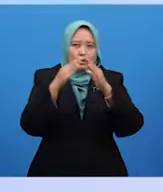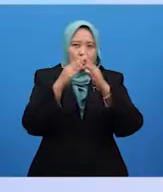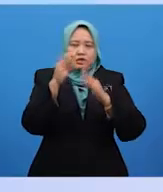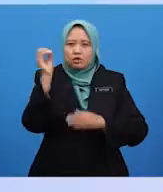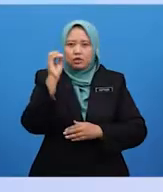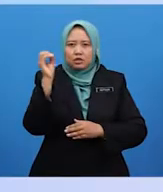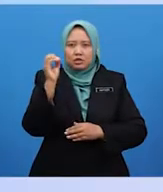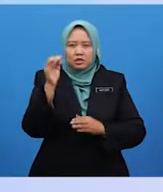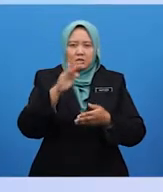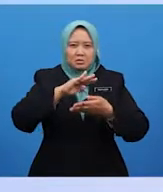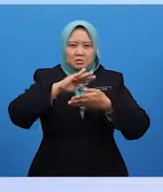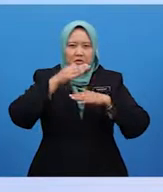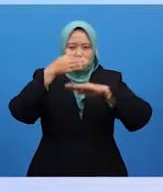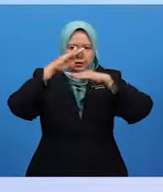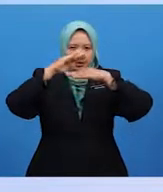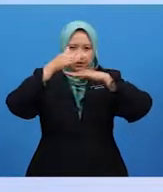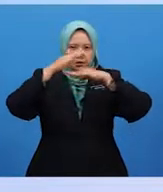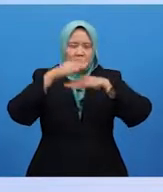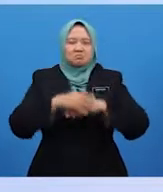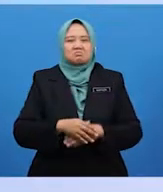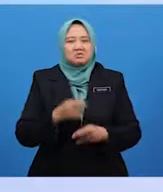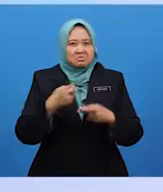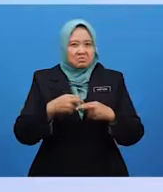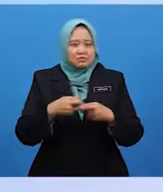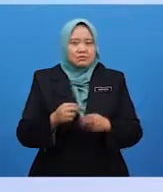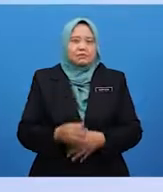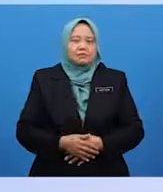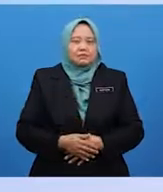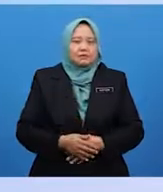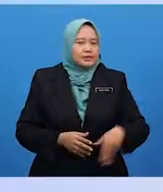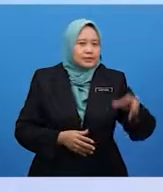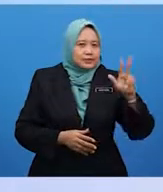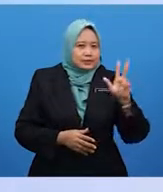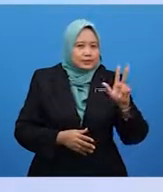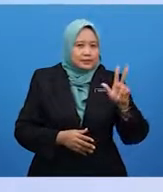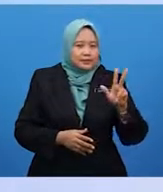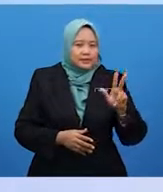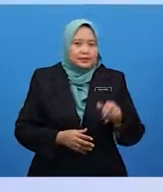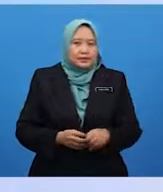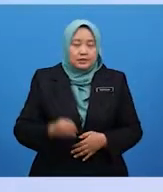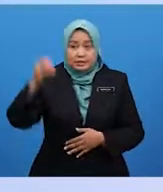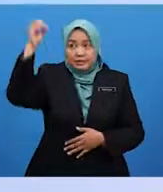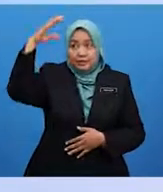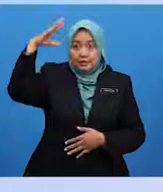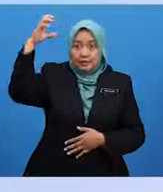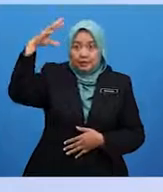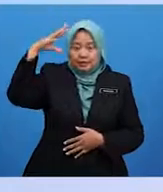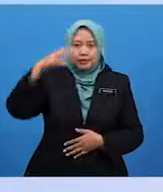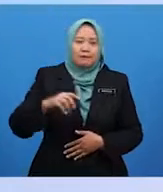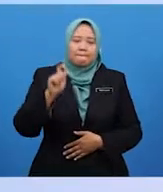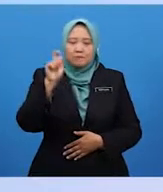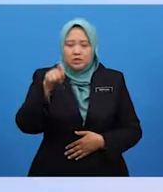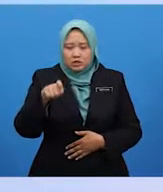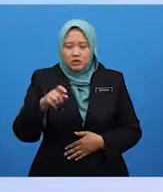pintu. Seterusnya yang ketiga, pencahayaan. Pencahayaan yang baik memberikan suasana keceriaan dan keselesaan.